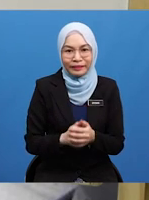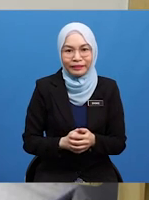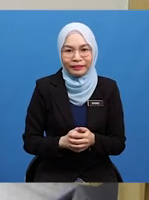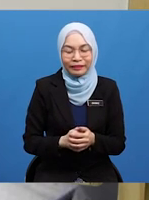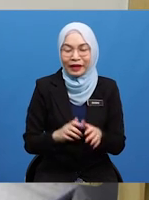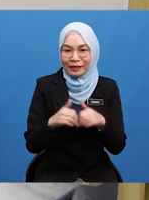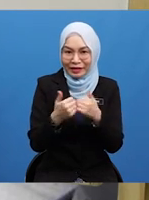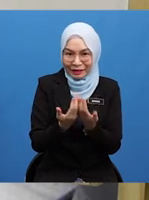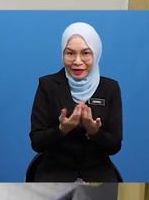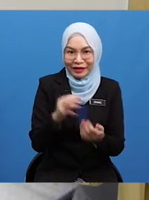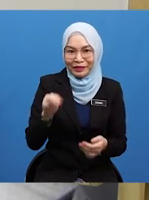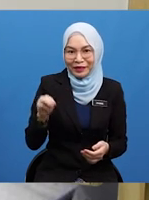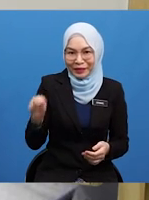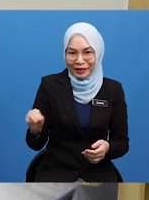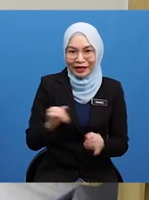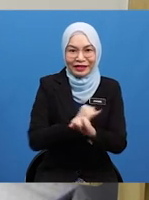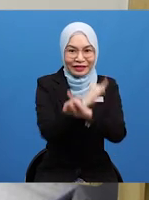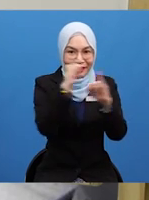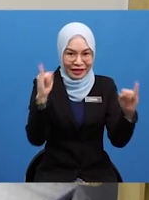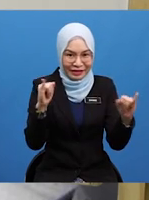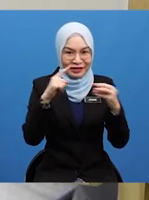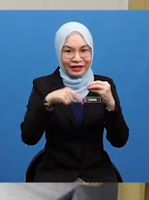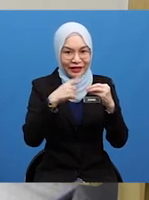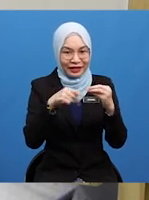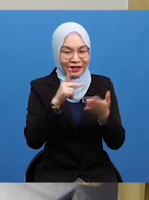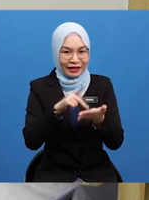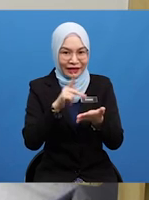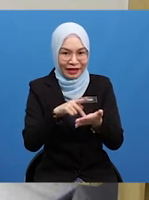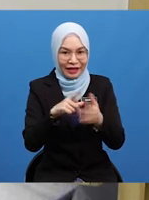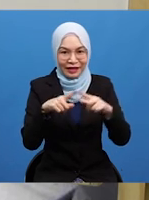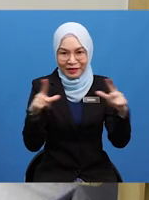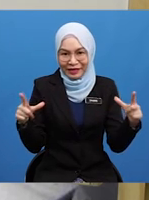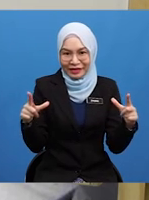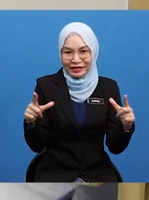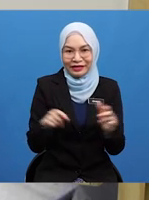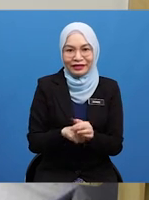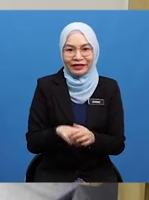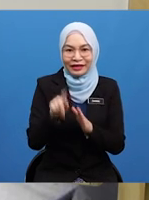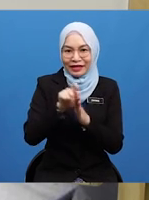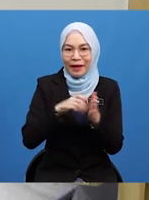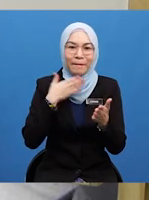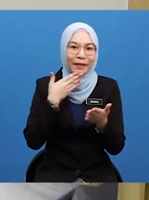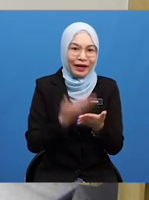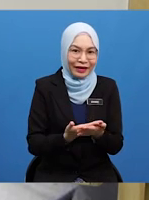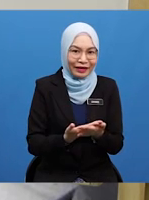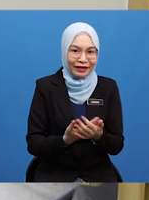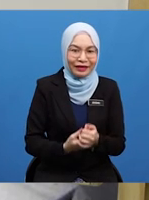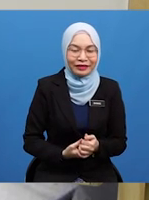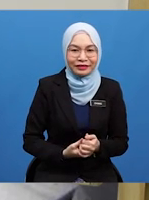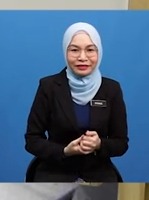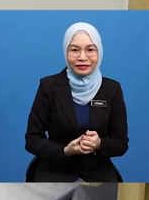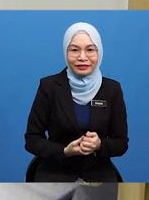Macam mana murid-murid? Jelas tentang pengiraan luas? Terbaik! Mengukur luas